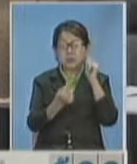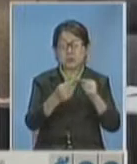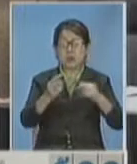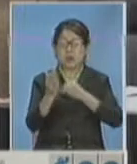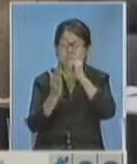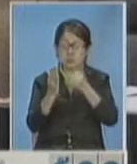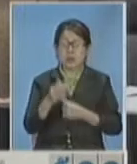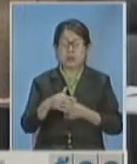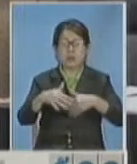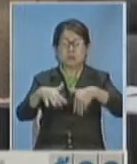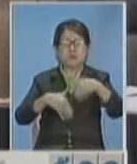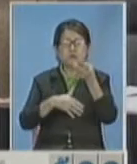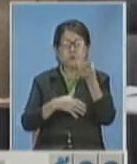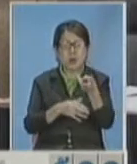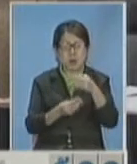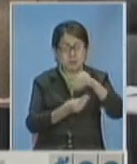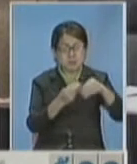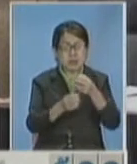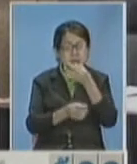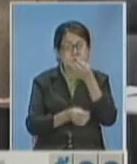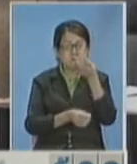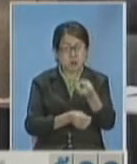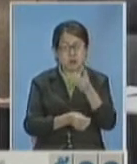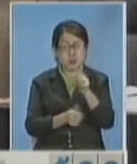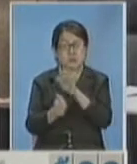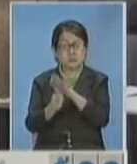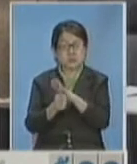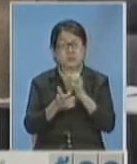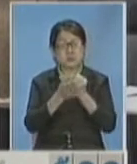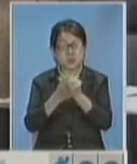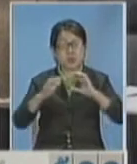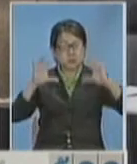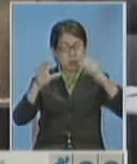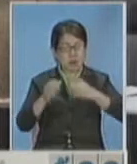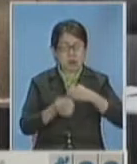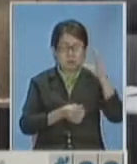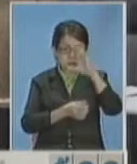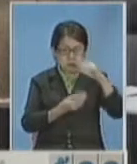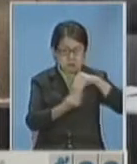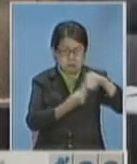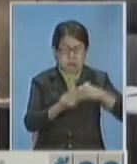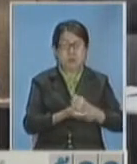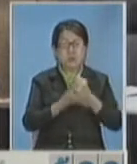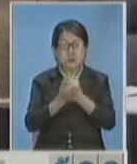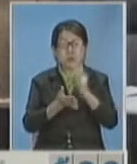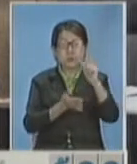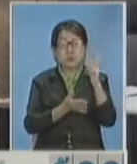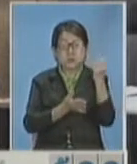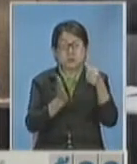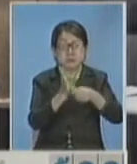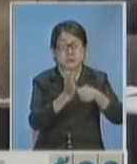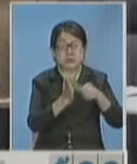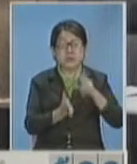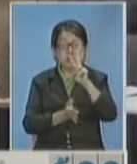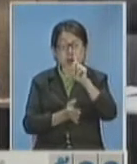ที่อ่อนแอเราก็ต้องดูแลแต่อย่างไรก็ตามในเมื่อรัฐบาลมีเป้าหมายที่ต้องหารายได้มาใช้หนี้เนี่ยบอกว่าจะหารายได้2ล้าน